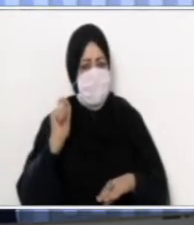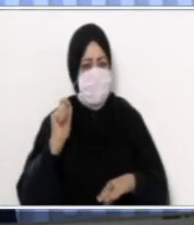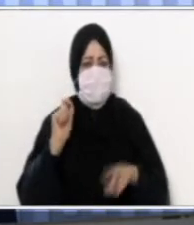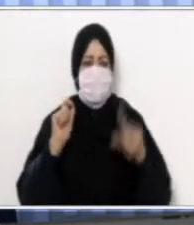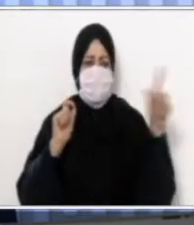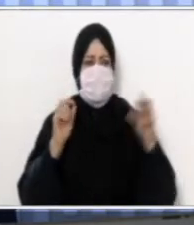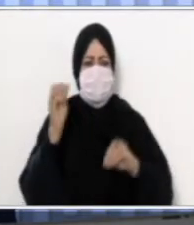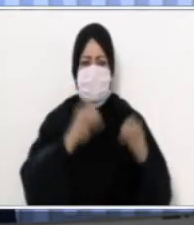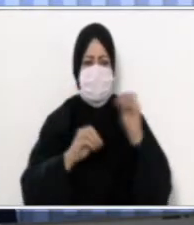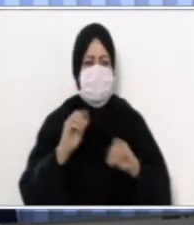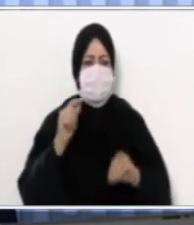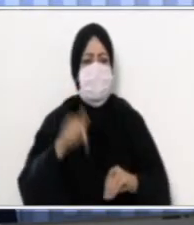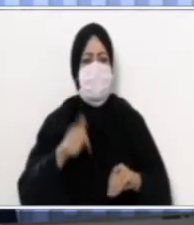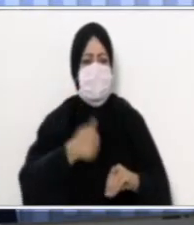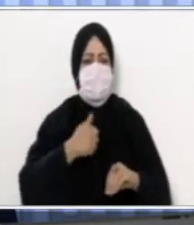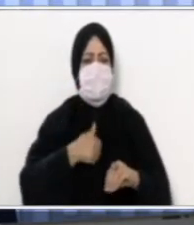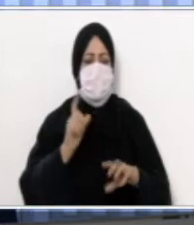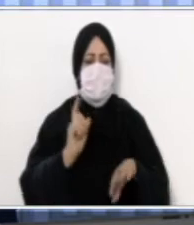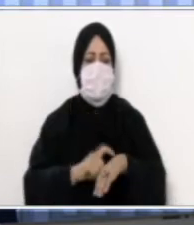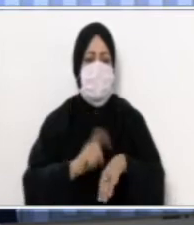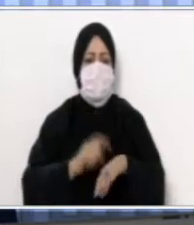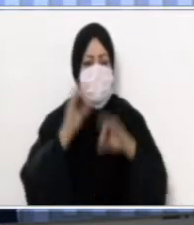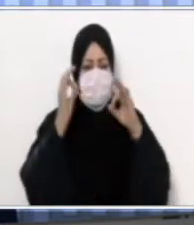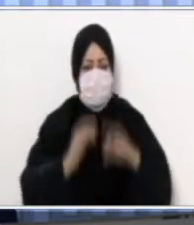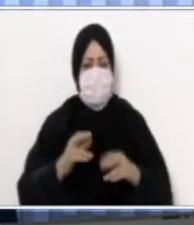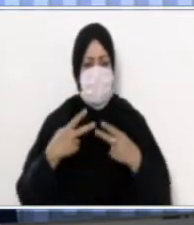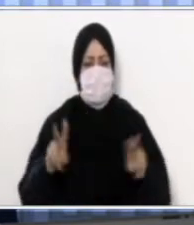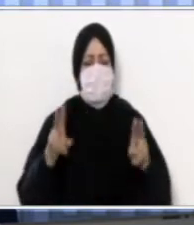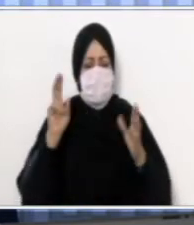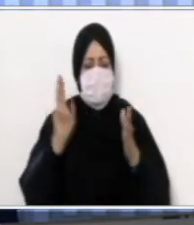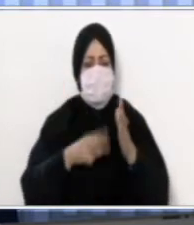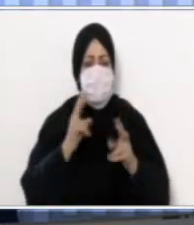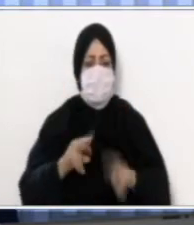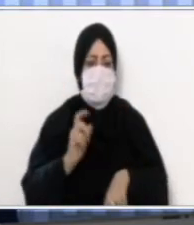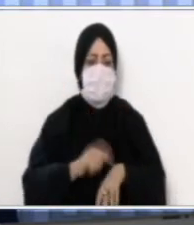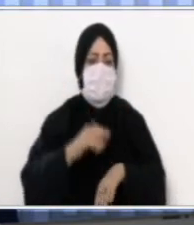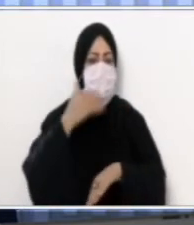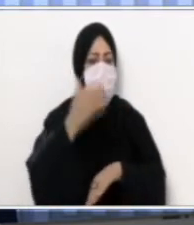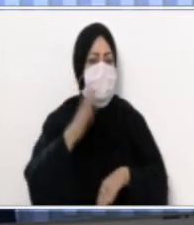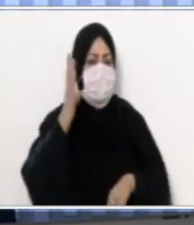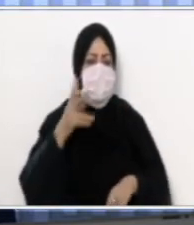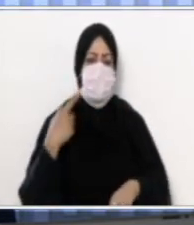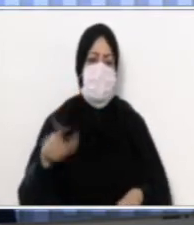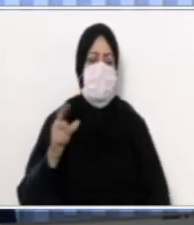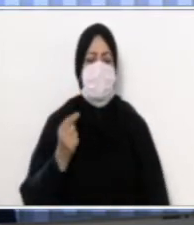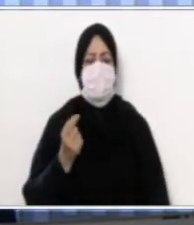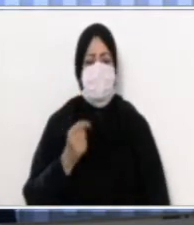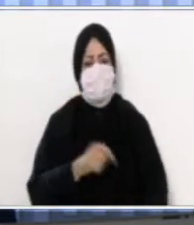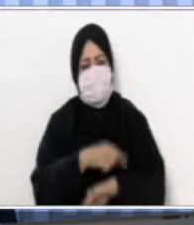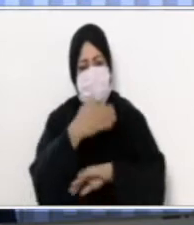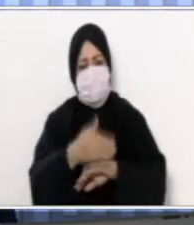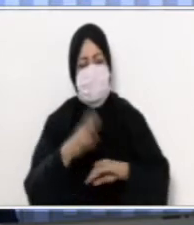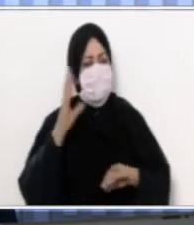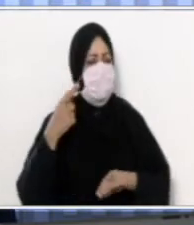عليه، فمن صلى بعده صلى بعد الوقت وصحت صلاته، ومن أكل بعد هذا الأذان فهو